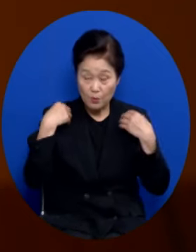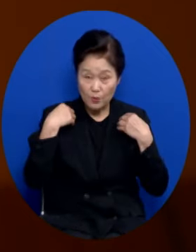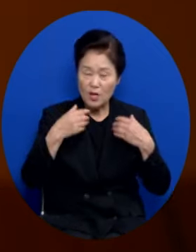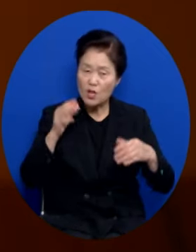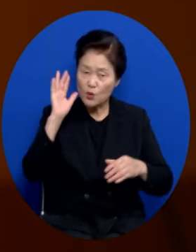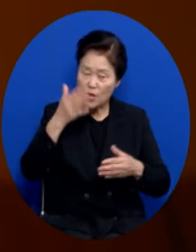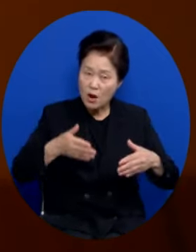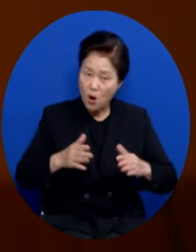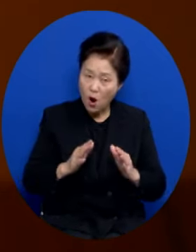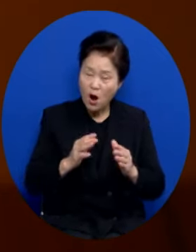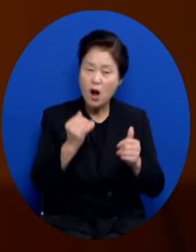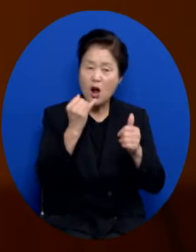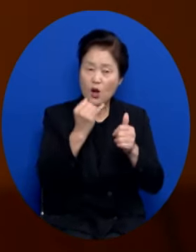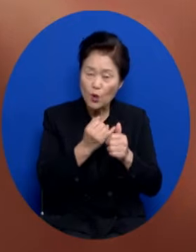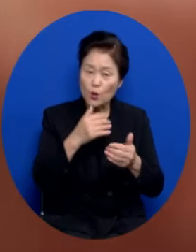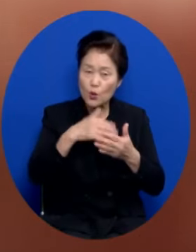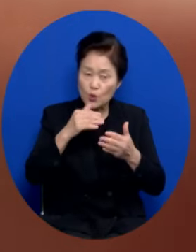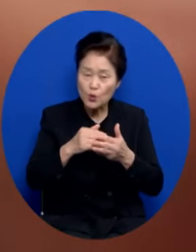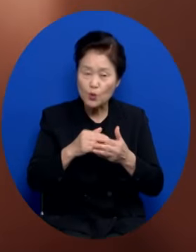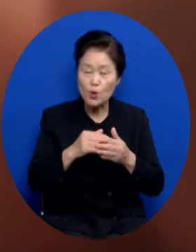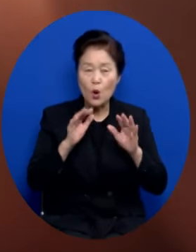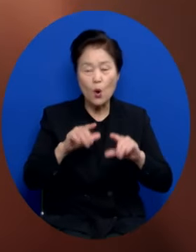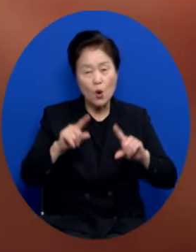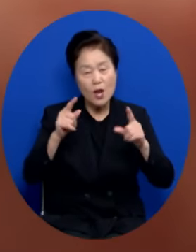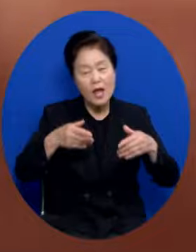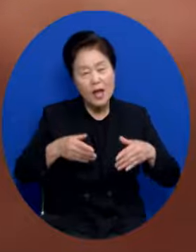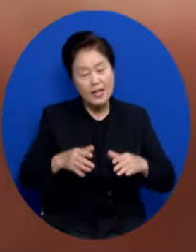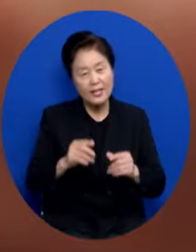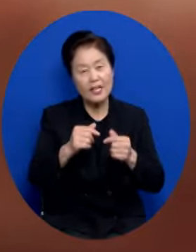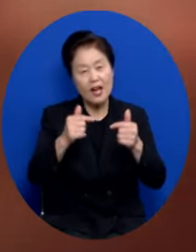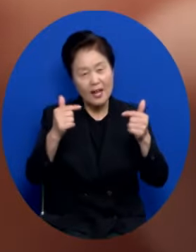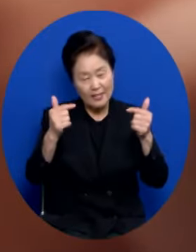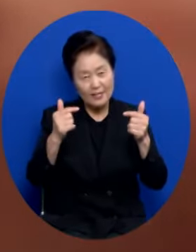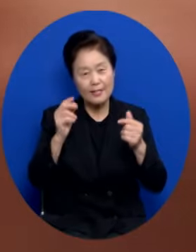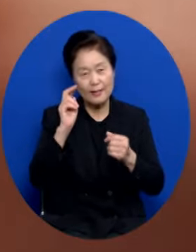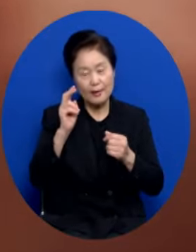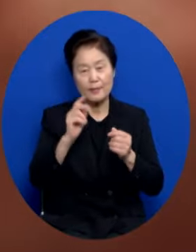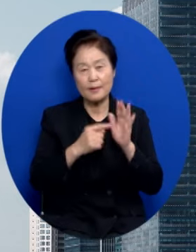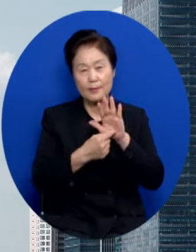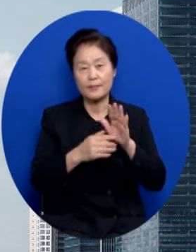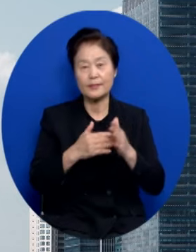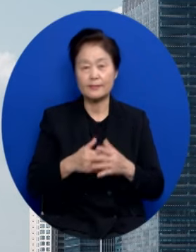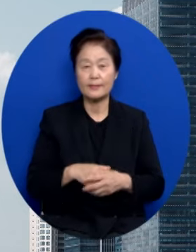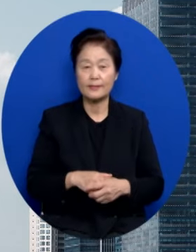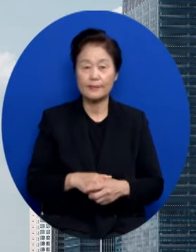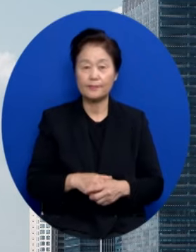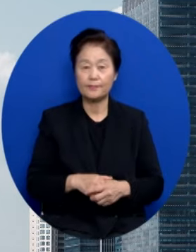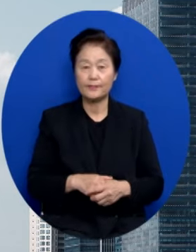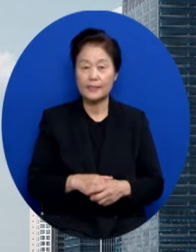수와 혼인건수 증가 등을 올해 출산율 반등의 주요 원인으로 꼽고 있습니다.